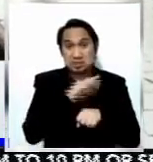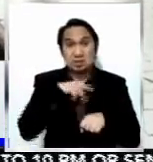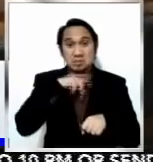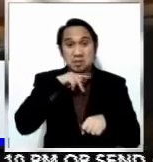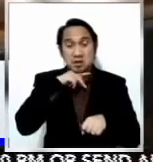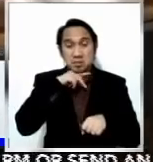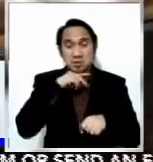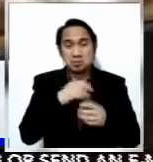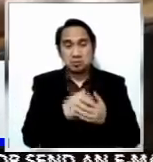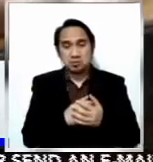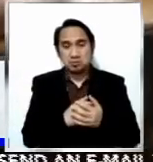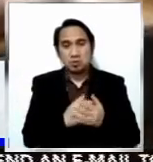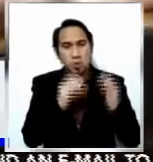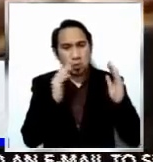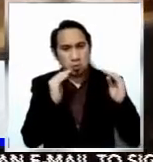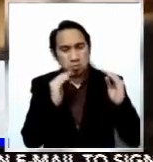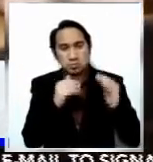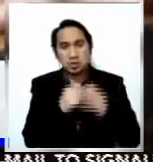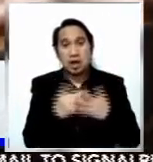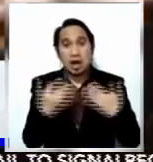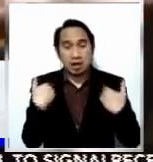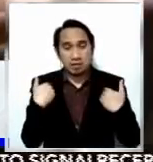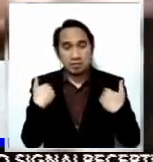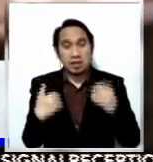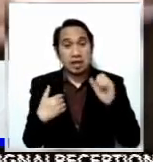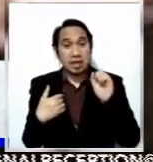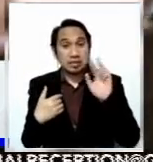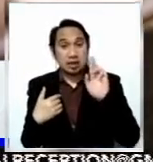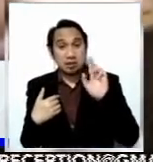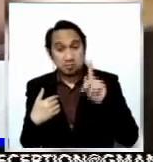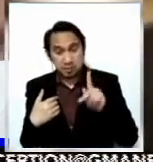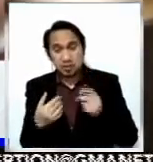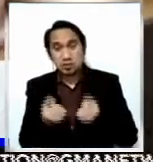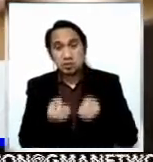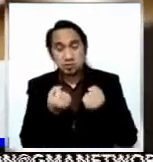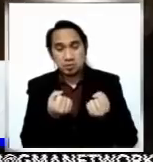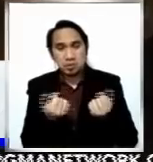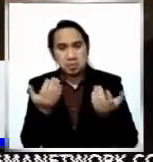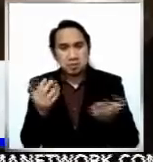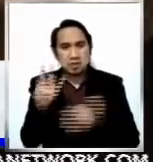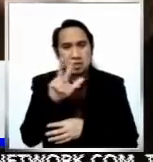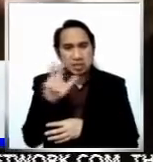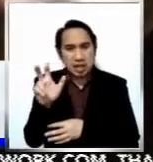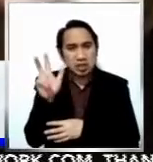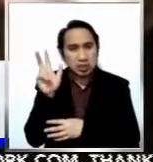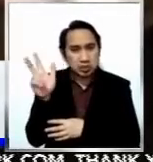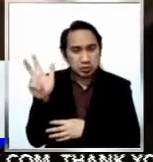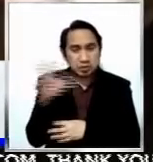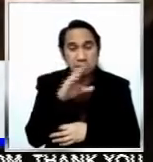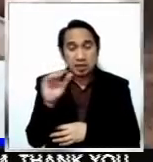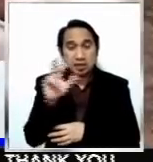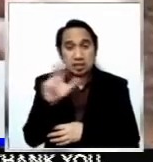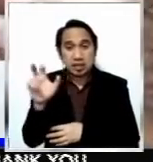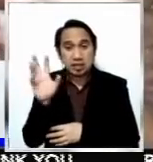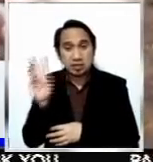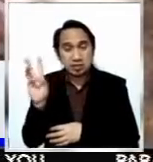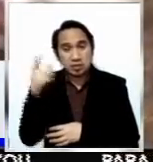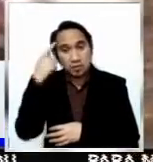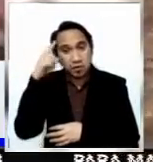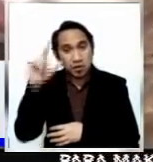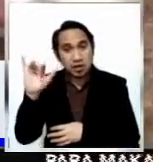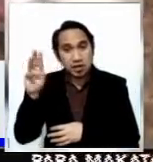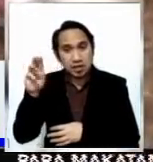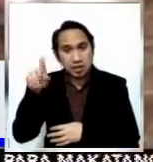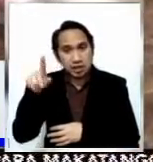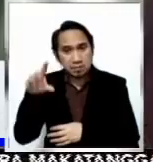ceiling, magtakda na lang ng suggested retail price na 330 sa kasim at pige at 360 sa liempo. Katwira ng mga